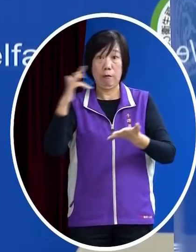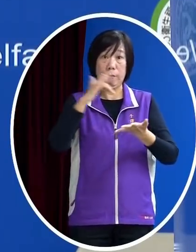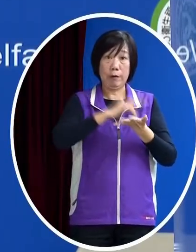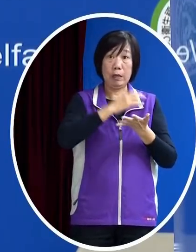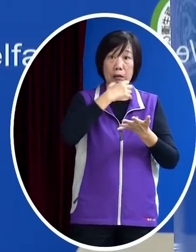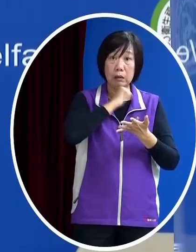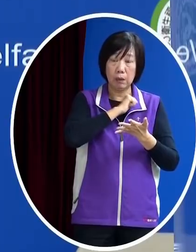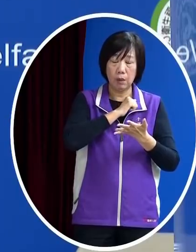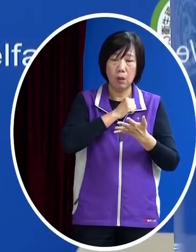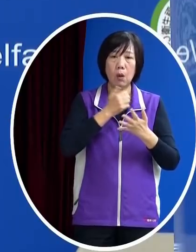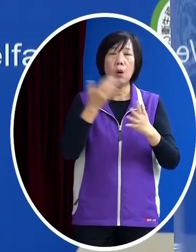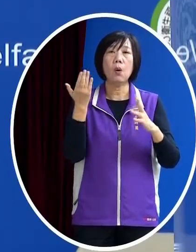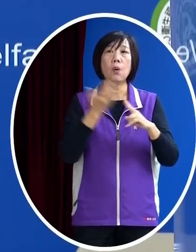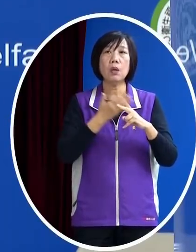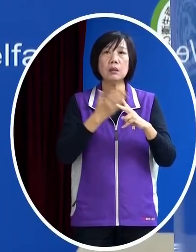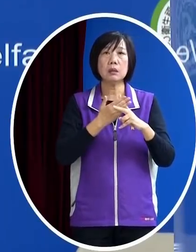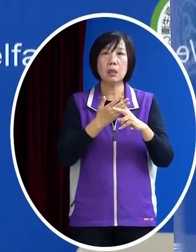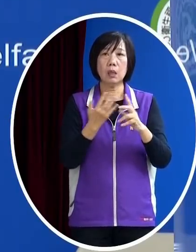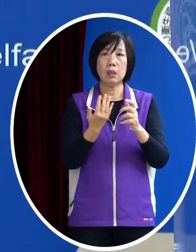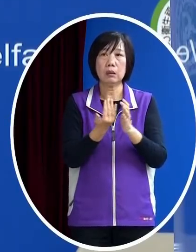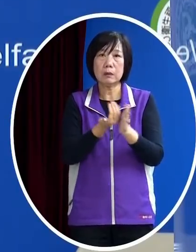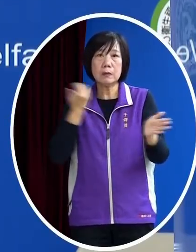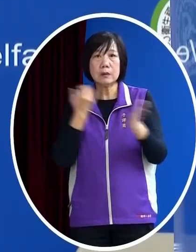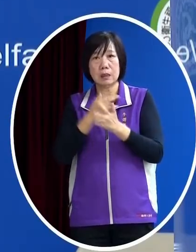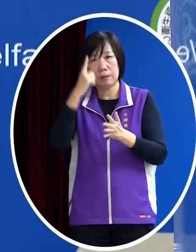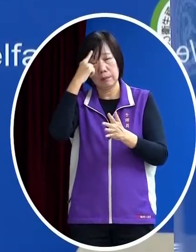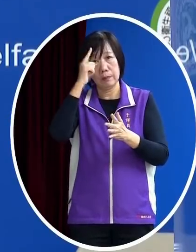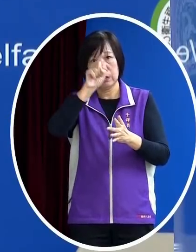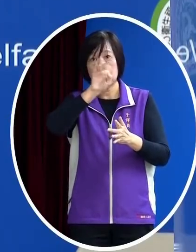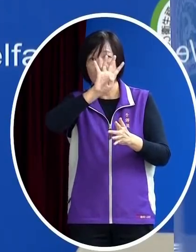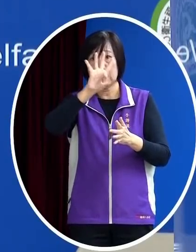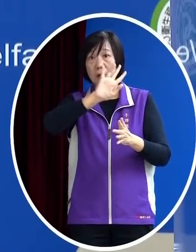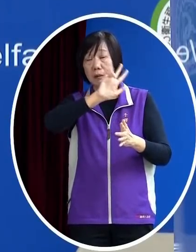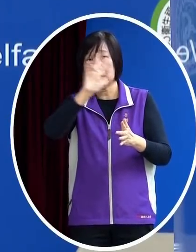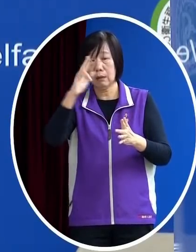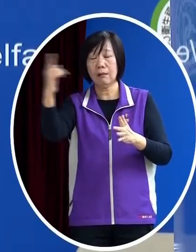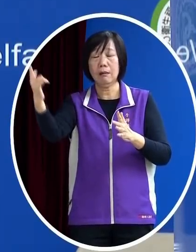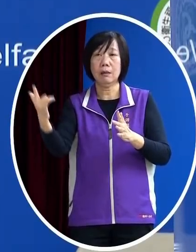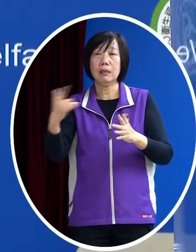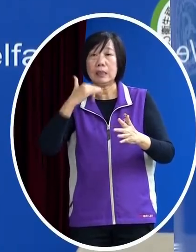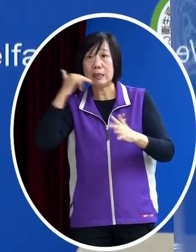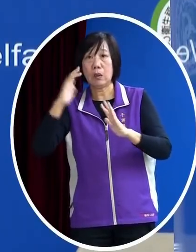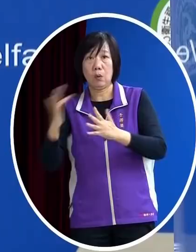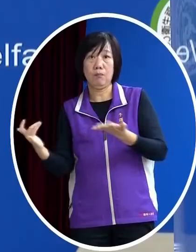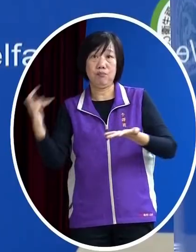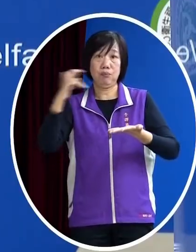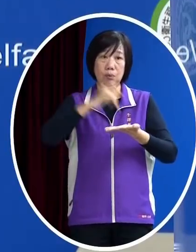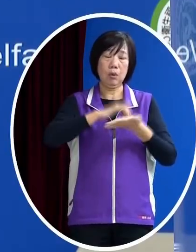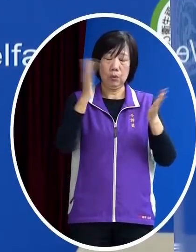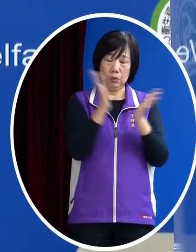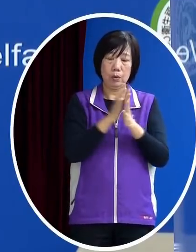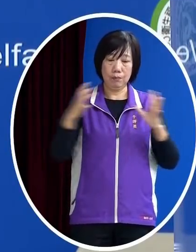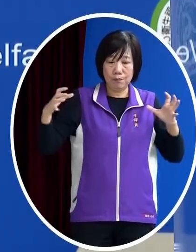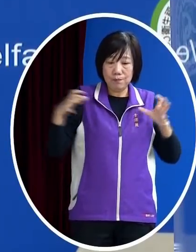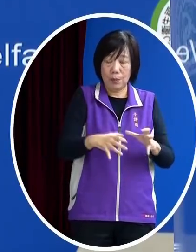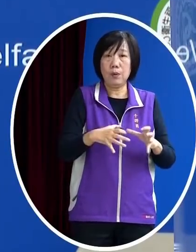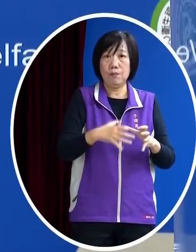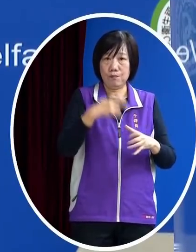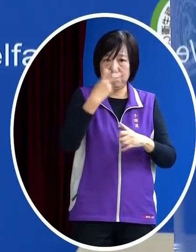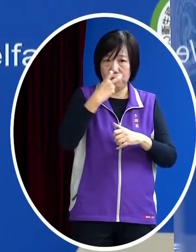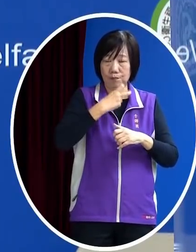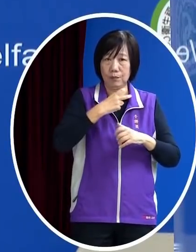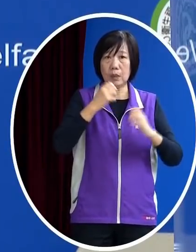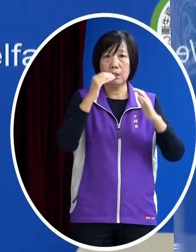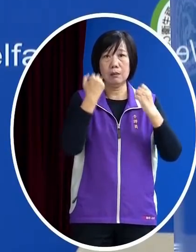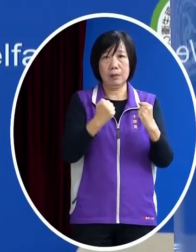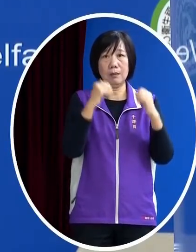过去14日有英国旅游使者回到台湾，都要集中检疫所进行居